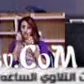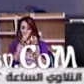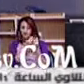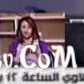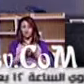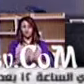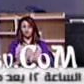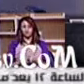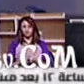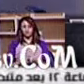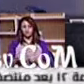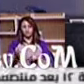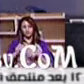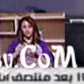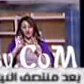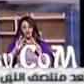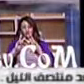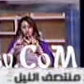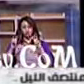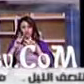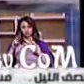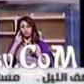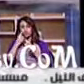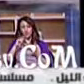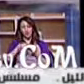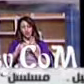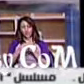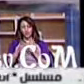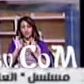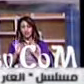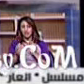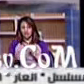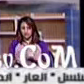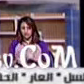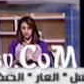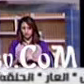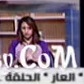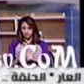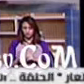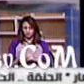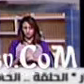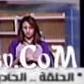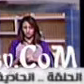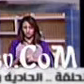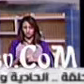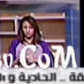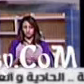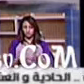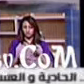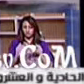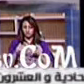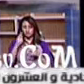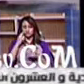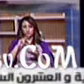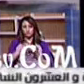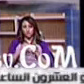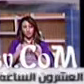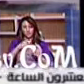استدعائه مره ثانيه وبعدين حتى المقر بتاع اللجنه ده خلاص مش موجود تمام ه تنعقد فين ومن